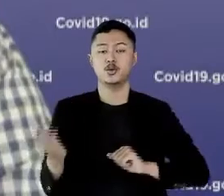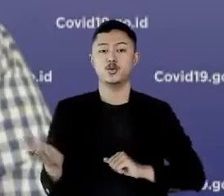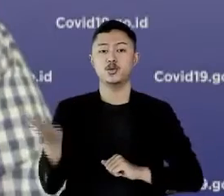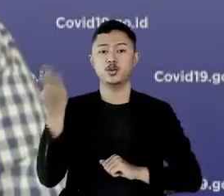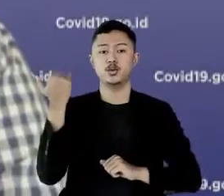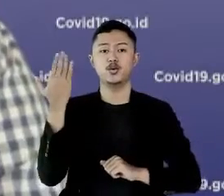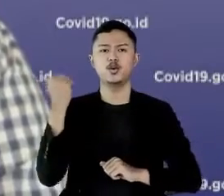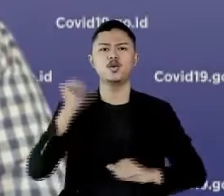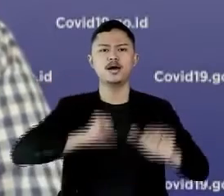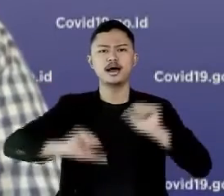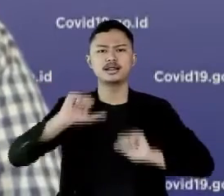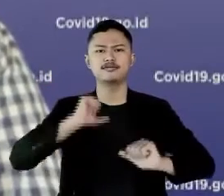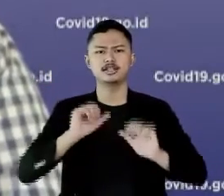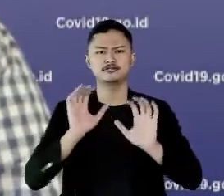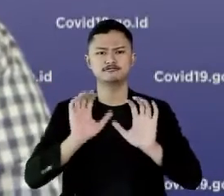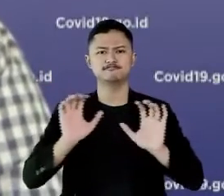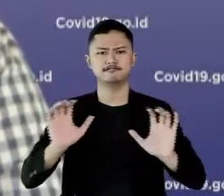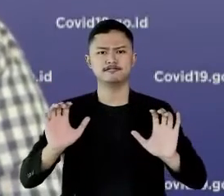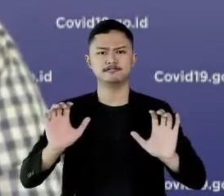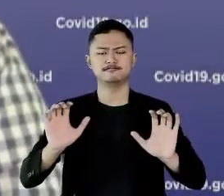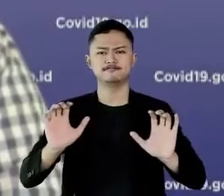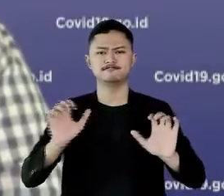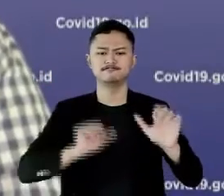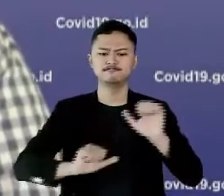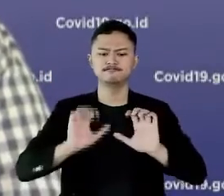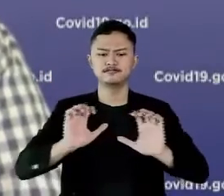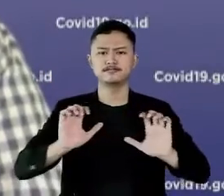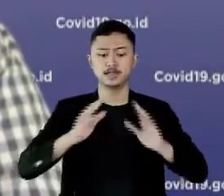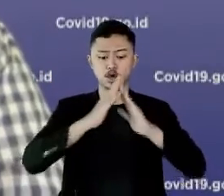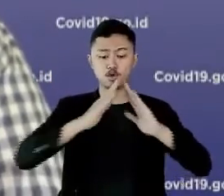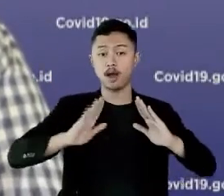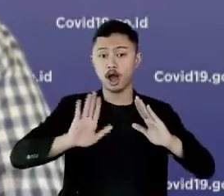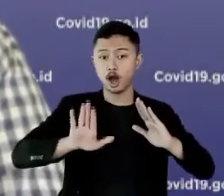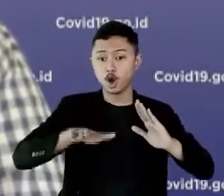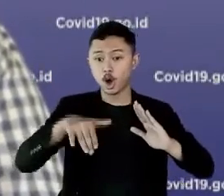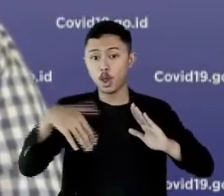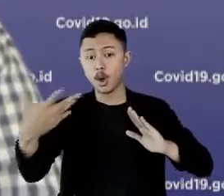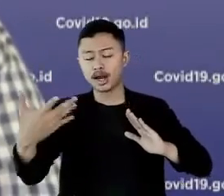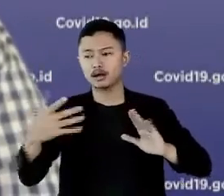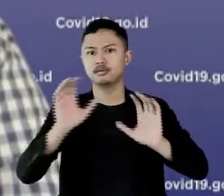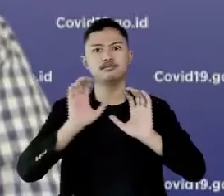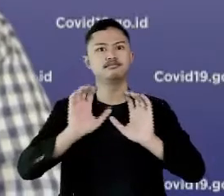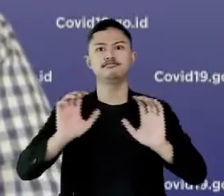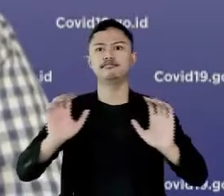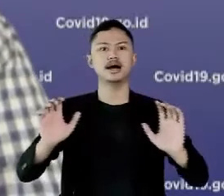terjadi pergerakan, ya, mobilitas, ya, kita keluar rumah masif, ya.